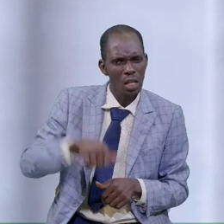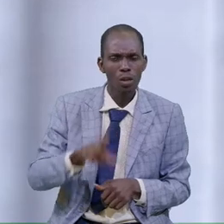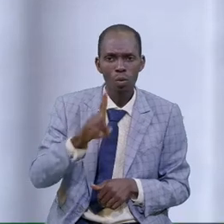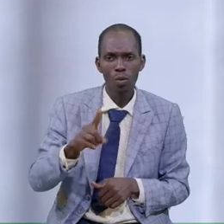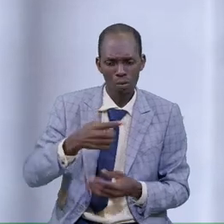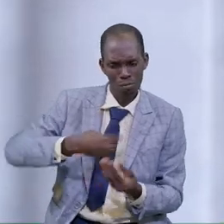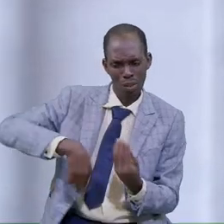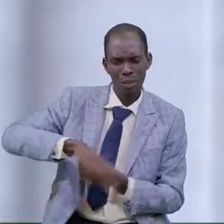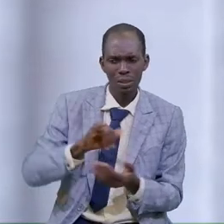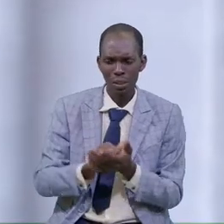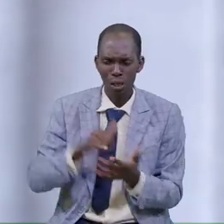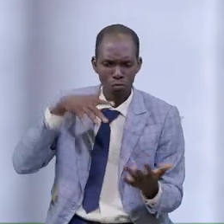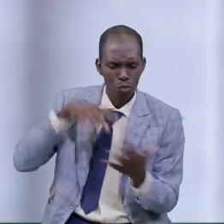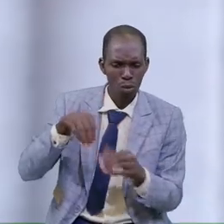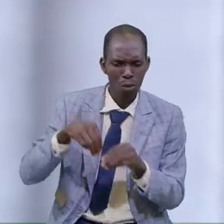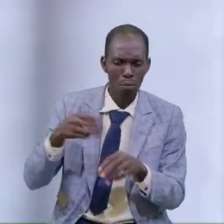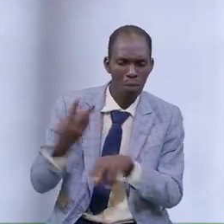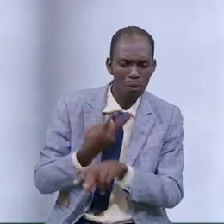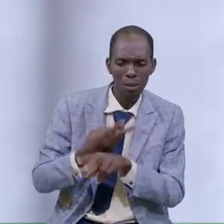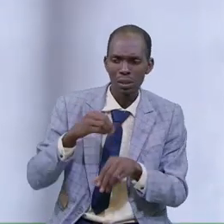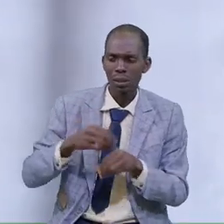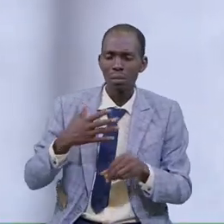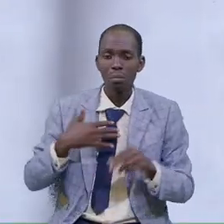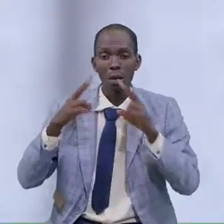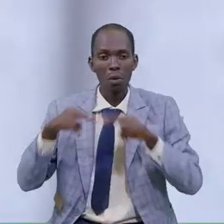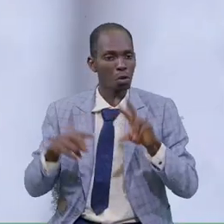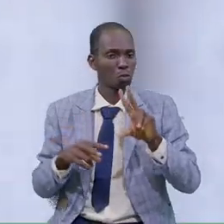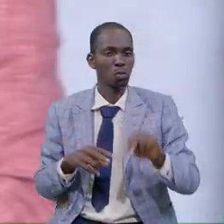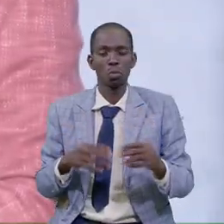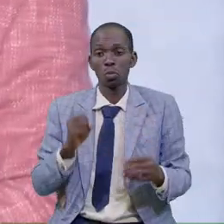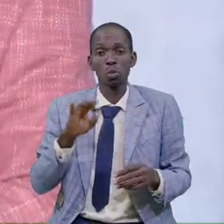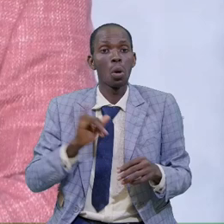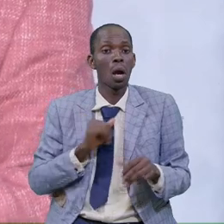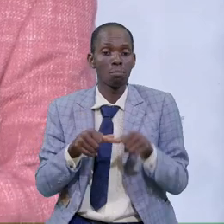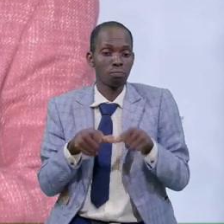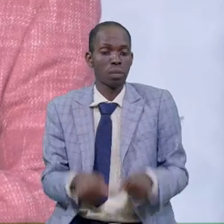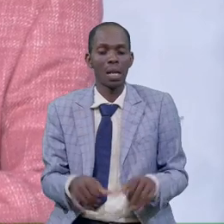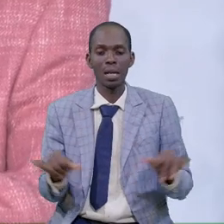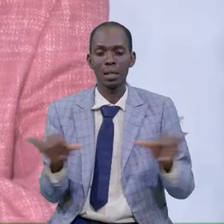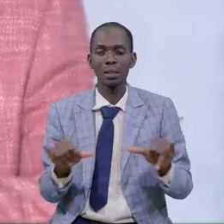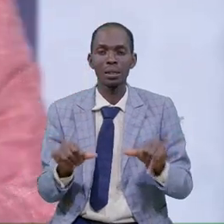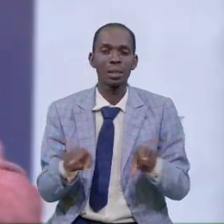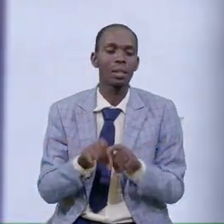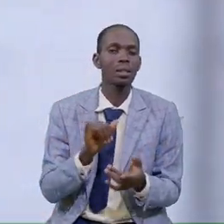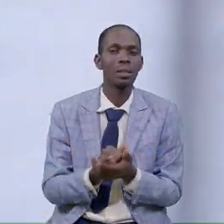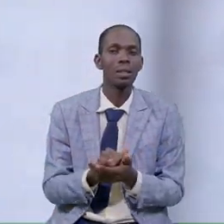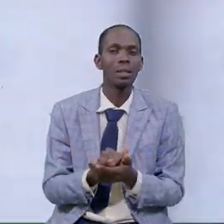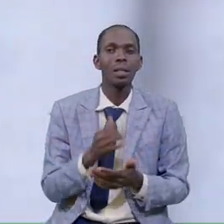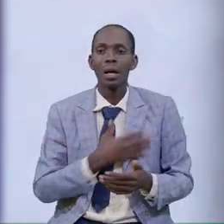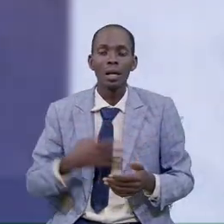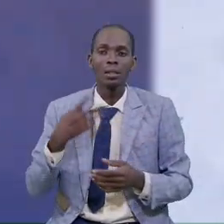avait étudié mathématiques? Jamais. Alors, j'étais enfermé comme ça. Et le monde, la vision que